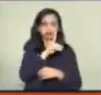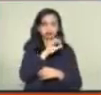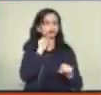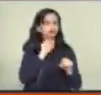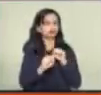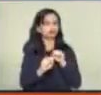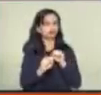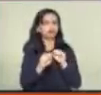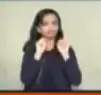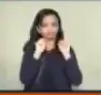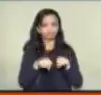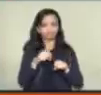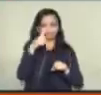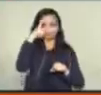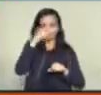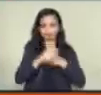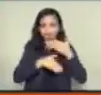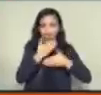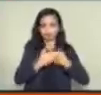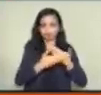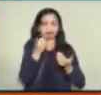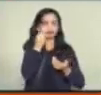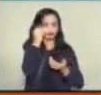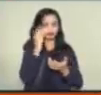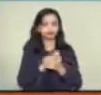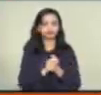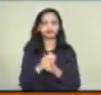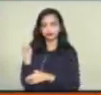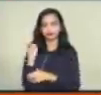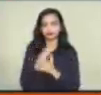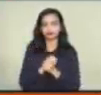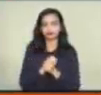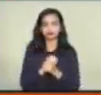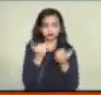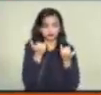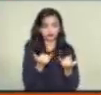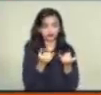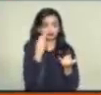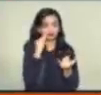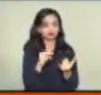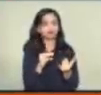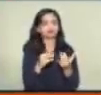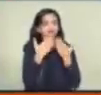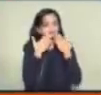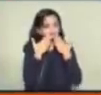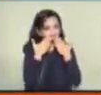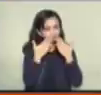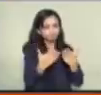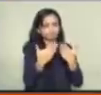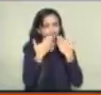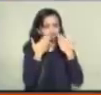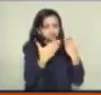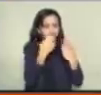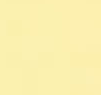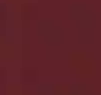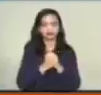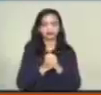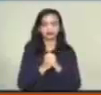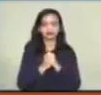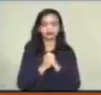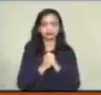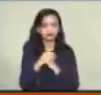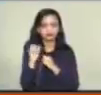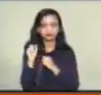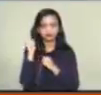para naman mapabilis yung pag-uwi po ni Sir Rodney. Okay po, sir. Ma'am, ngayon pa lamang kami po ay taus-puso nagpapasalamat sa inyo, Ma'am Christy May, ha?